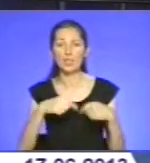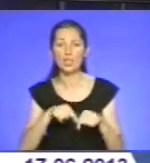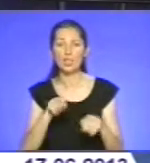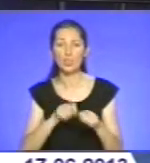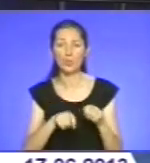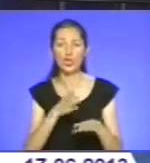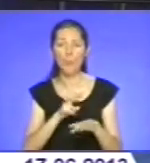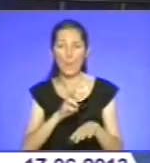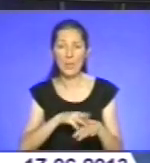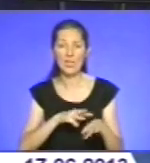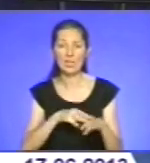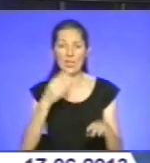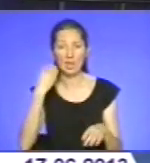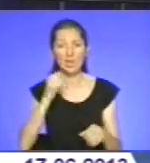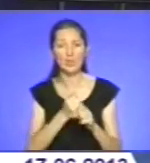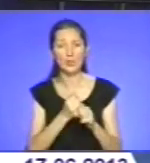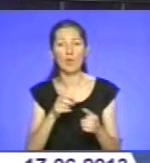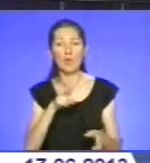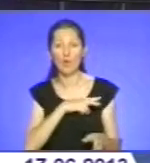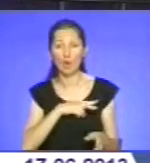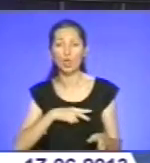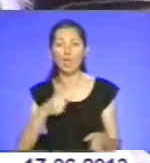Кращих працівників нагородили грамотами і подарунками.